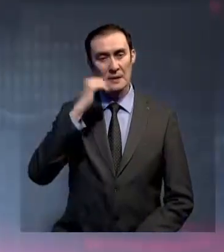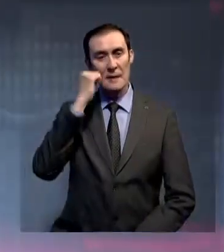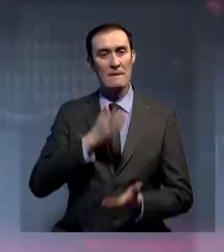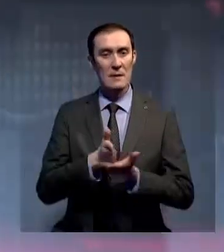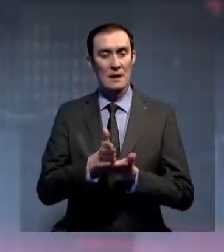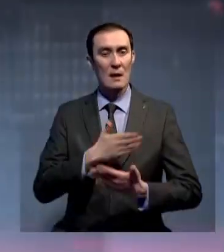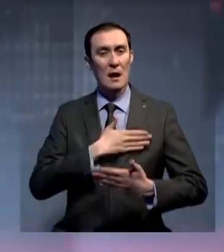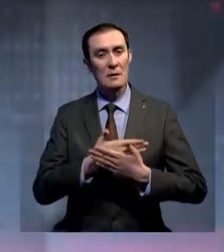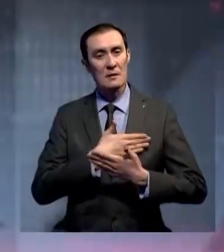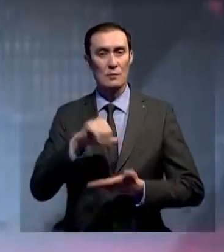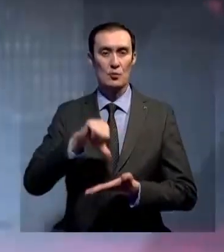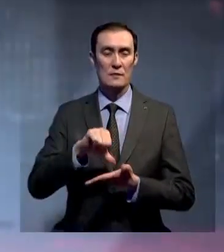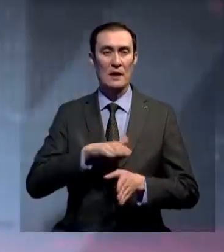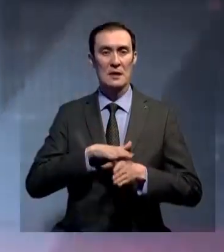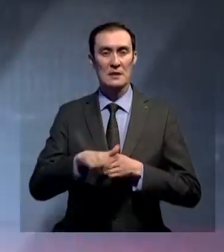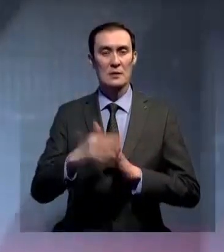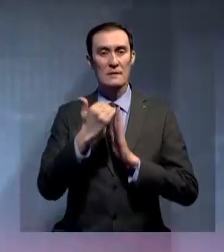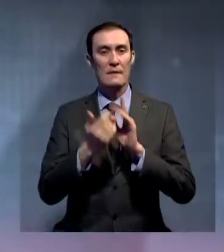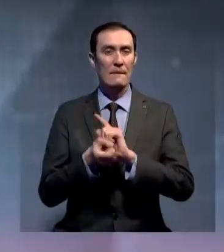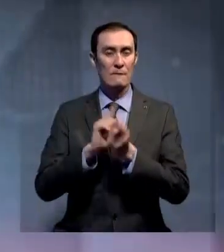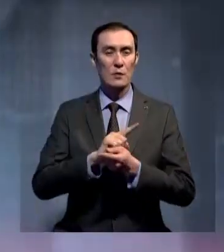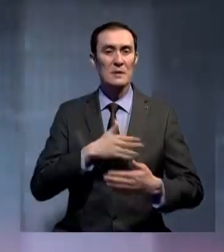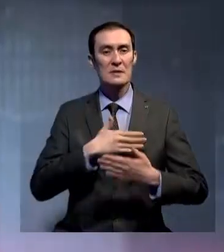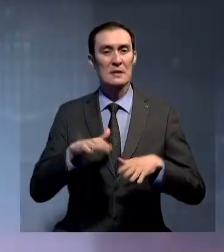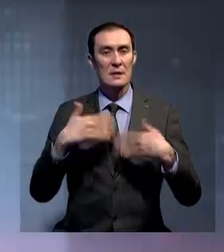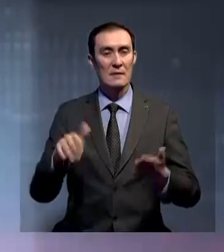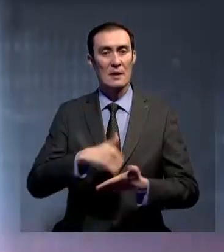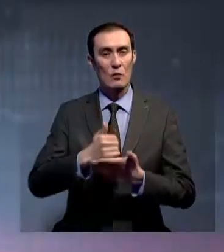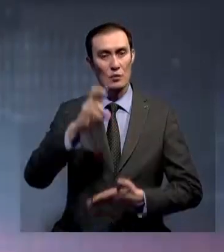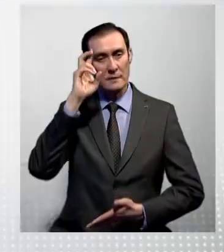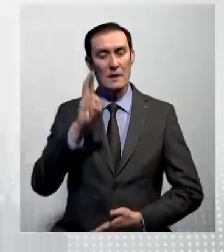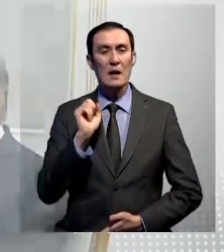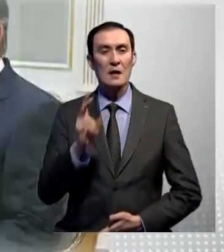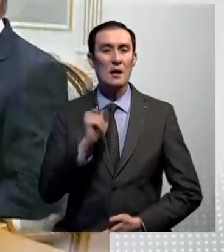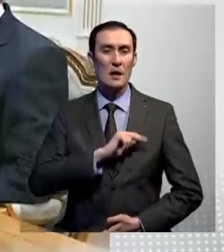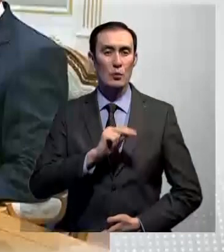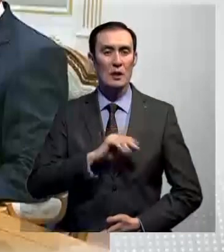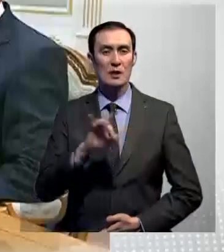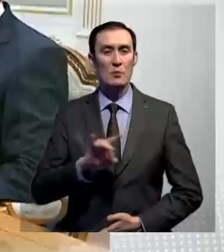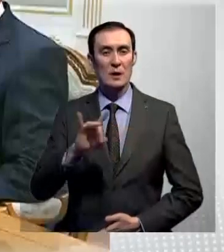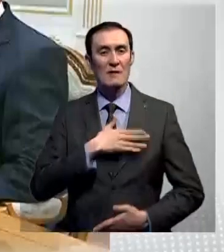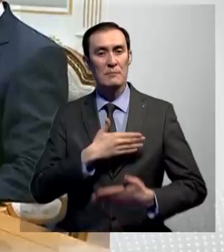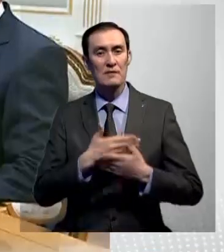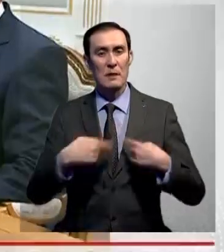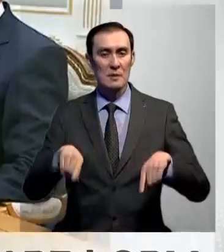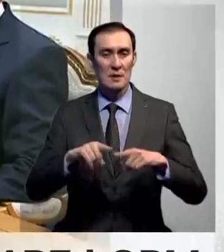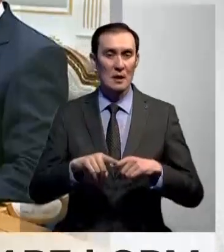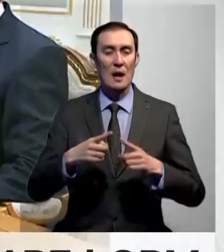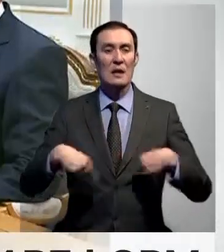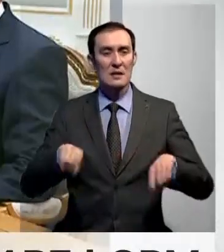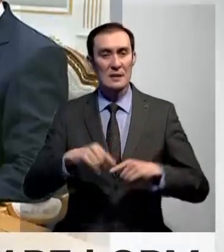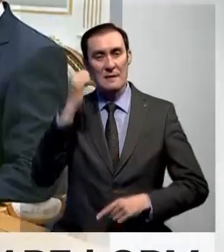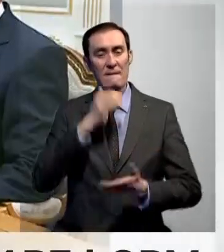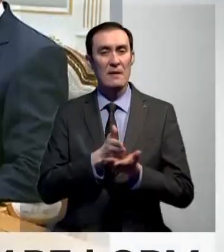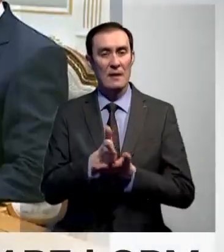ветераны активно участвуют в реализации реформ, инициированных главой государства. О том, как работало Республиканское общественное объединение